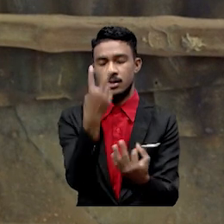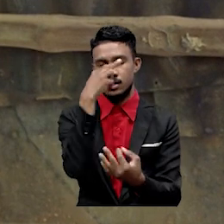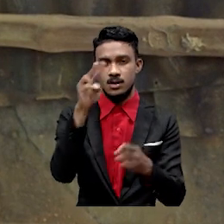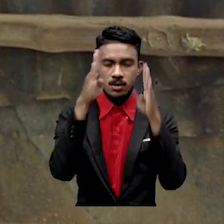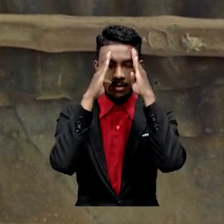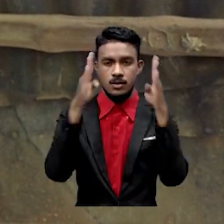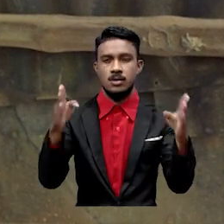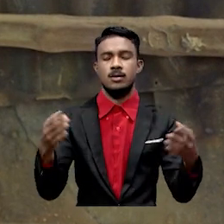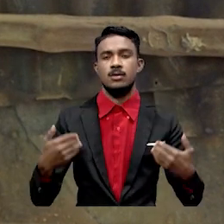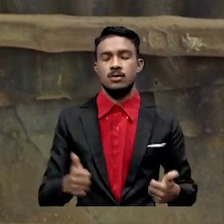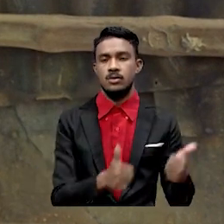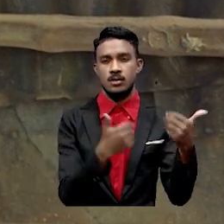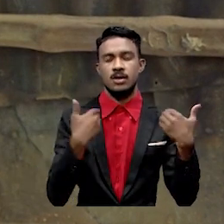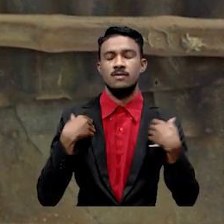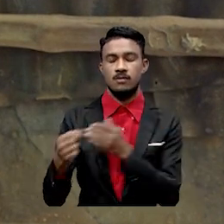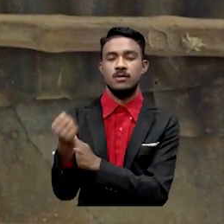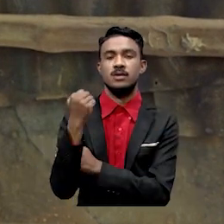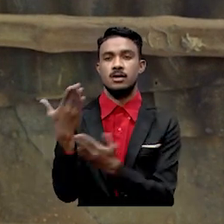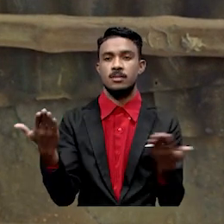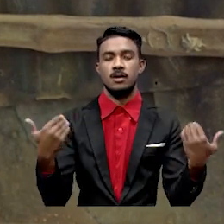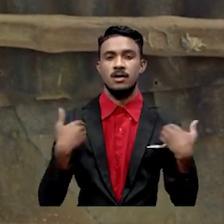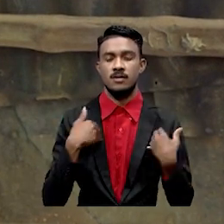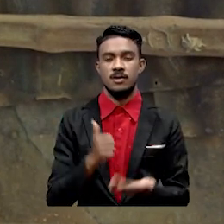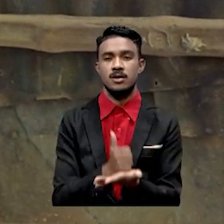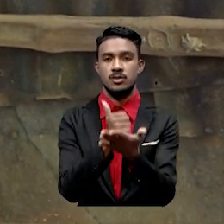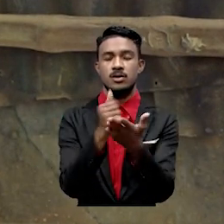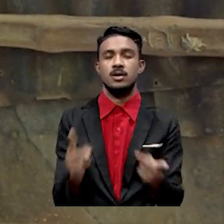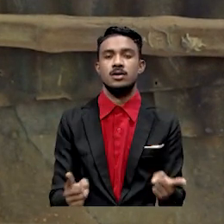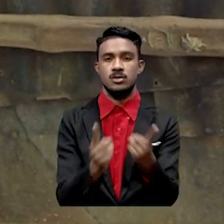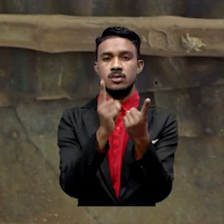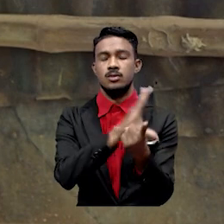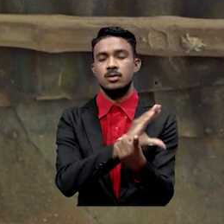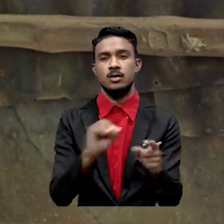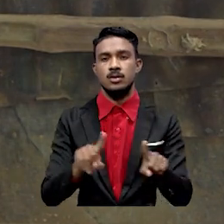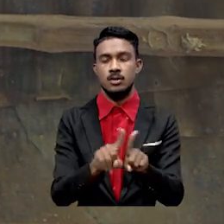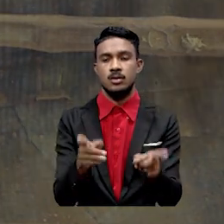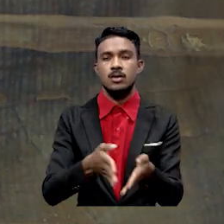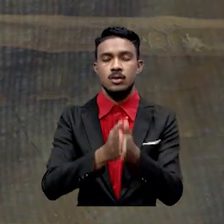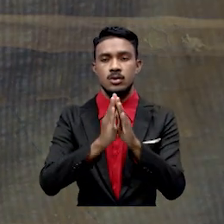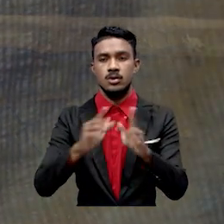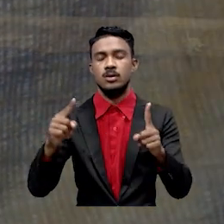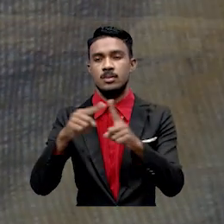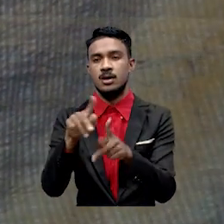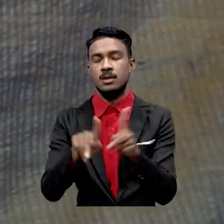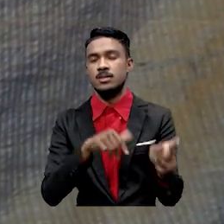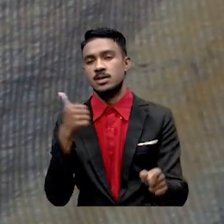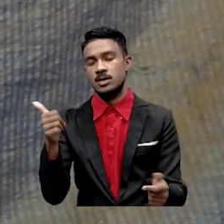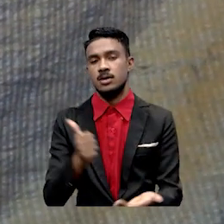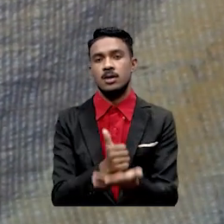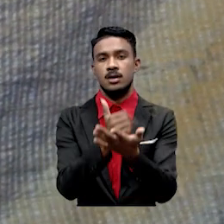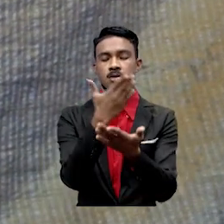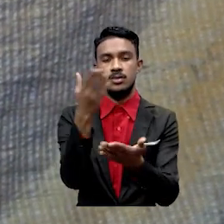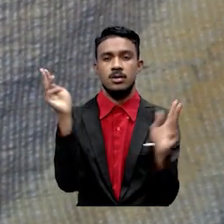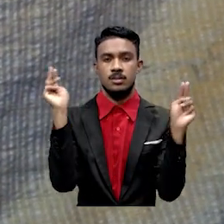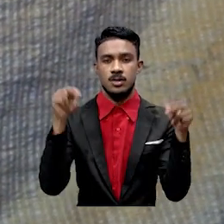tuirk bit nebe iha. Maske dala rumah azuda direita, no dala rumah mos, husu tutam bae maseluk atu salva